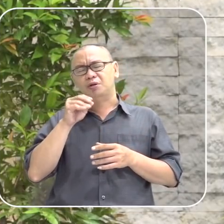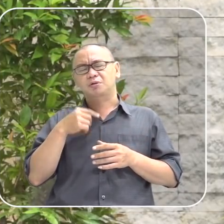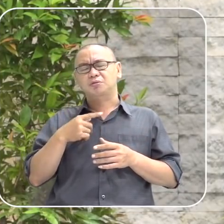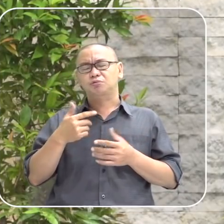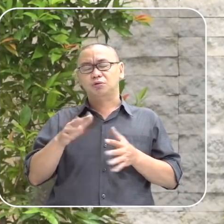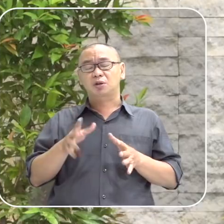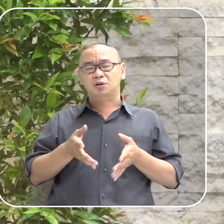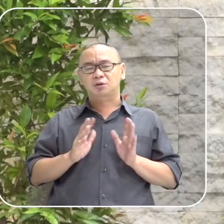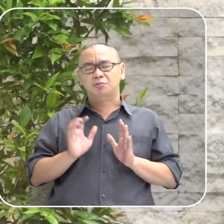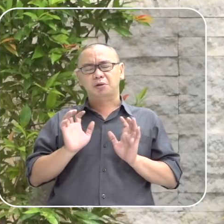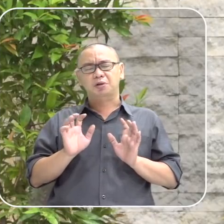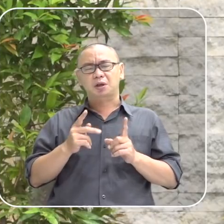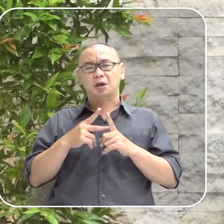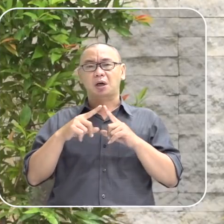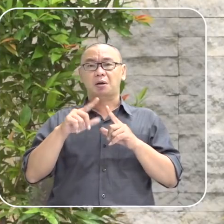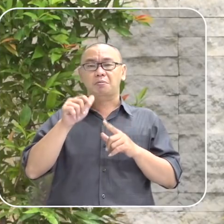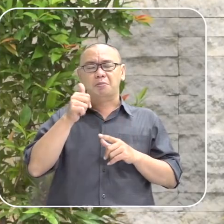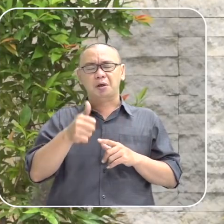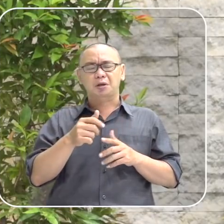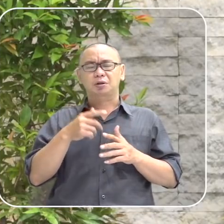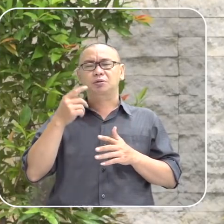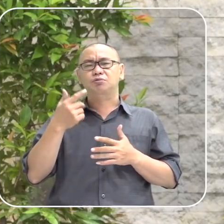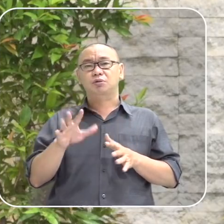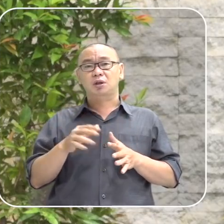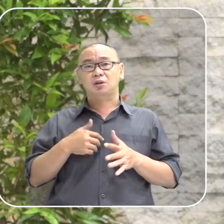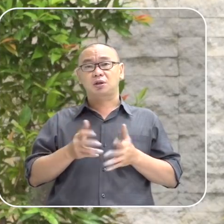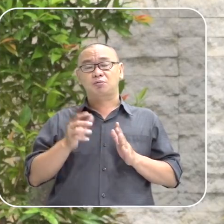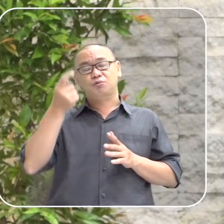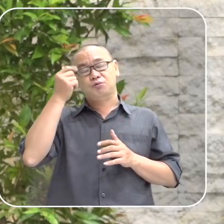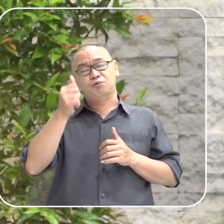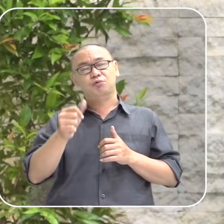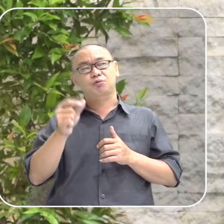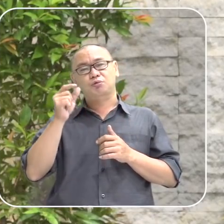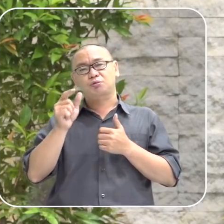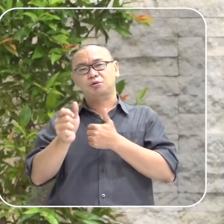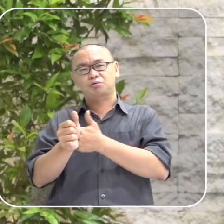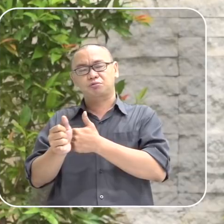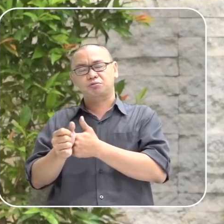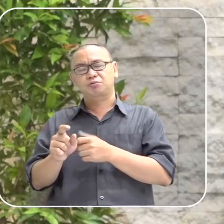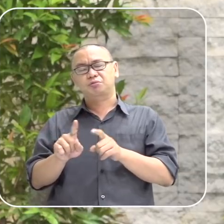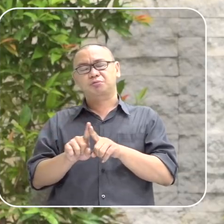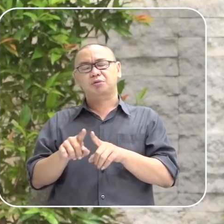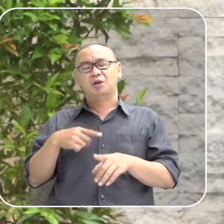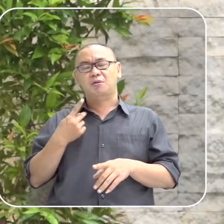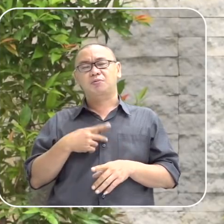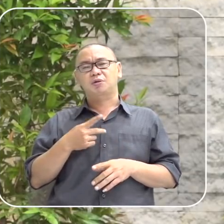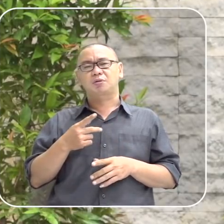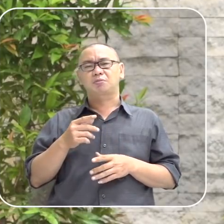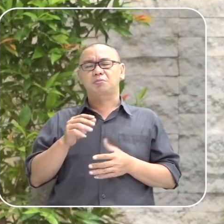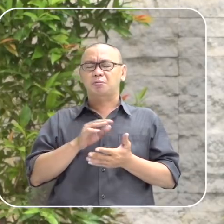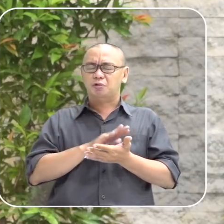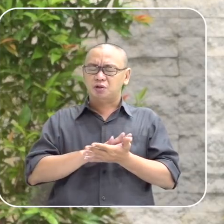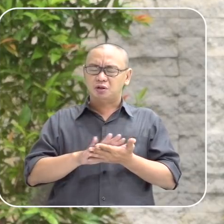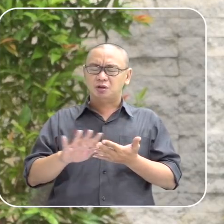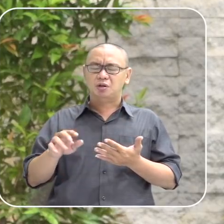hal yang baik, telah siap untuk menuntun kami. Ampunilah kalau kami meremehkan semuanya itu. Dan